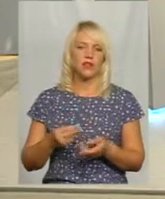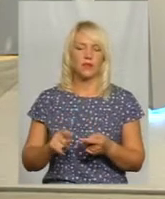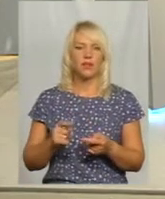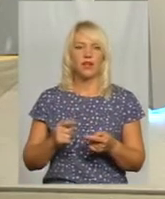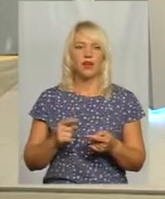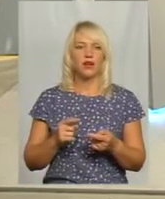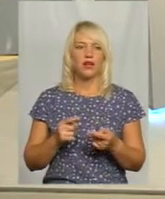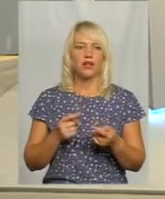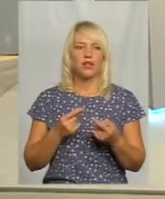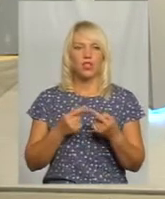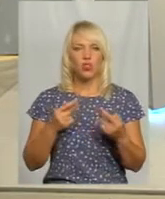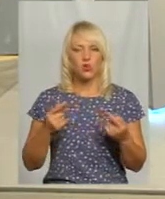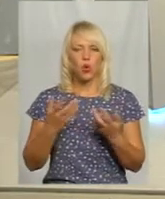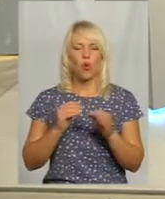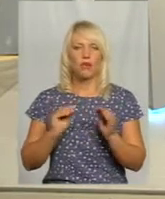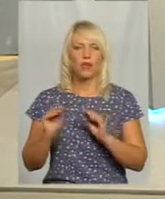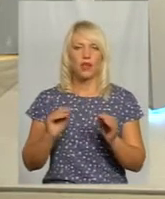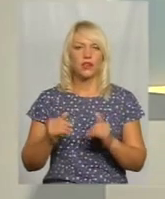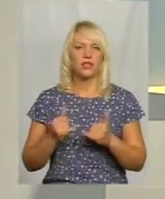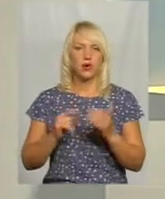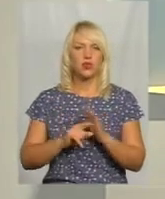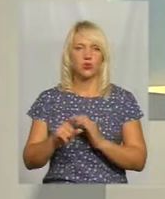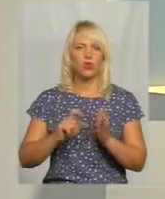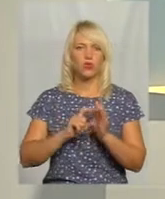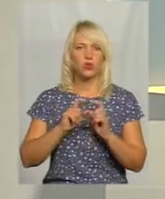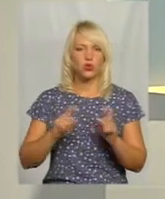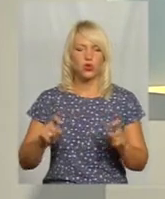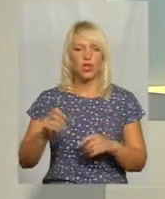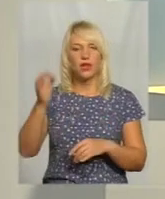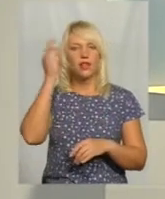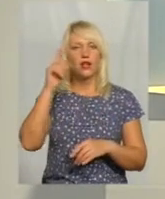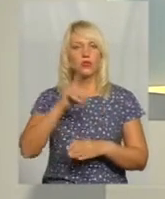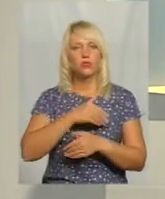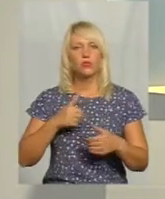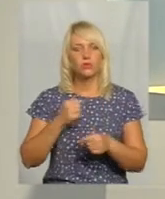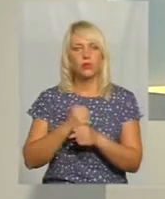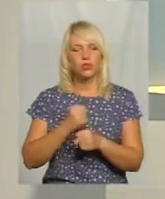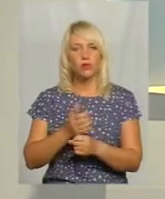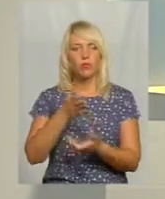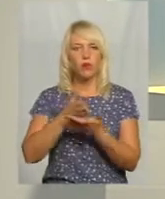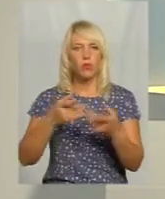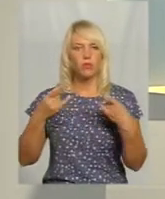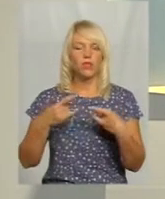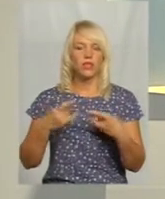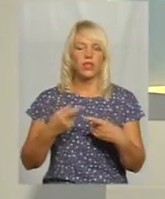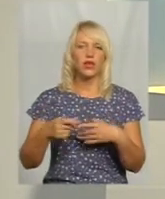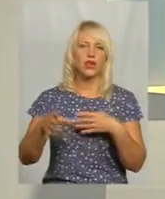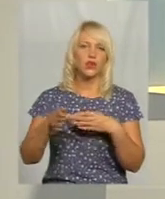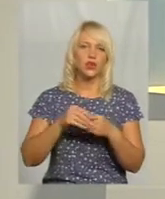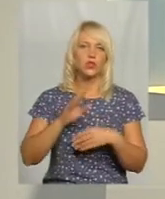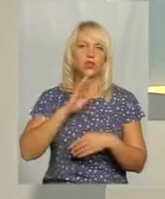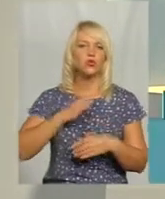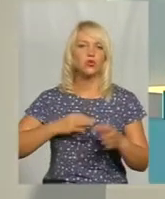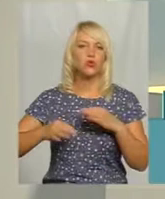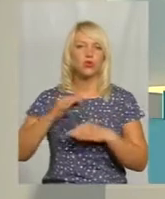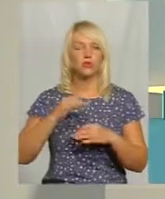класів початкової школи. Дякую, пані Тетяно. Нашій аудиторії, я нагадую, що ми працюємо у прямому ефірі, тому також долучайтесь до розмови